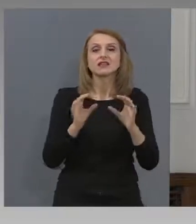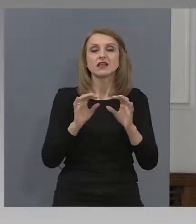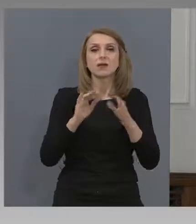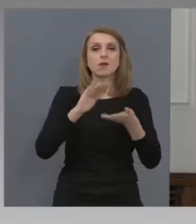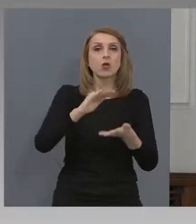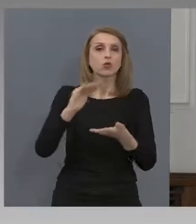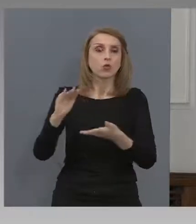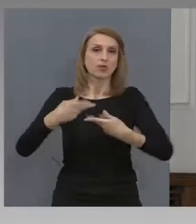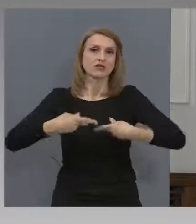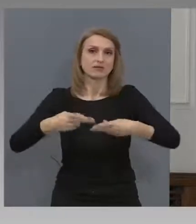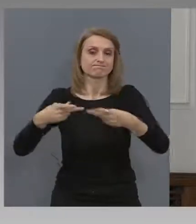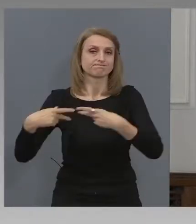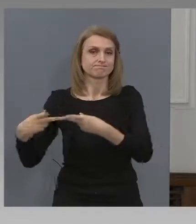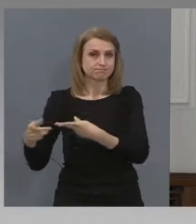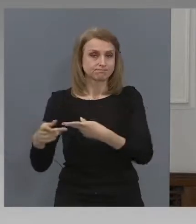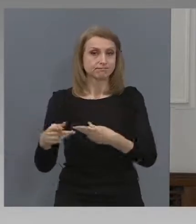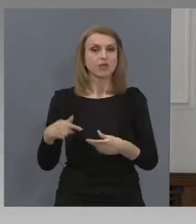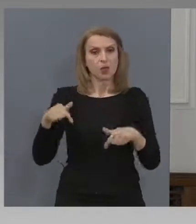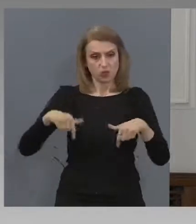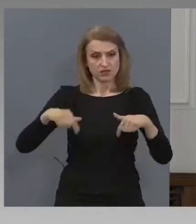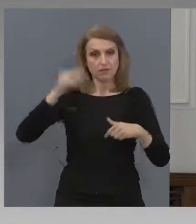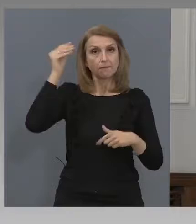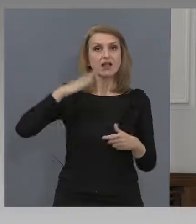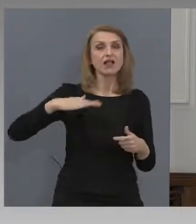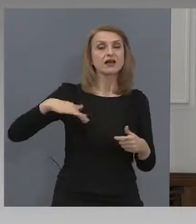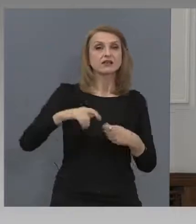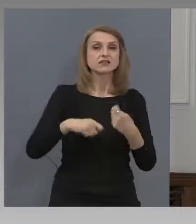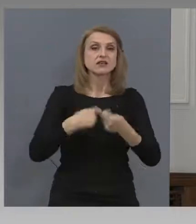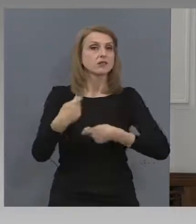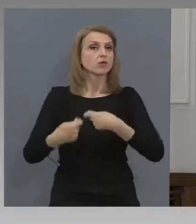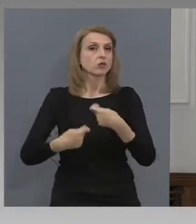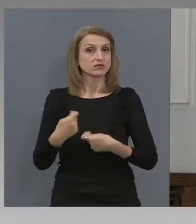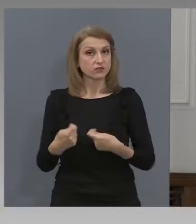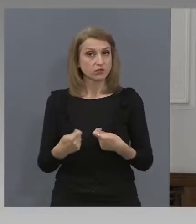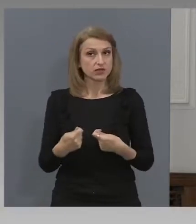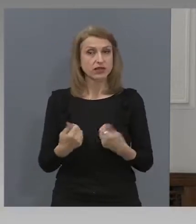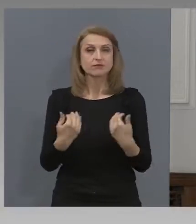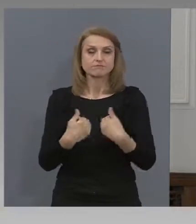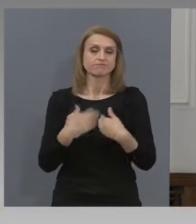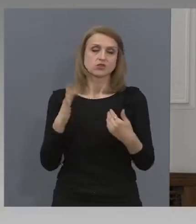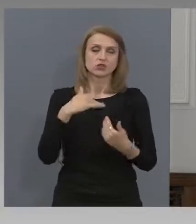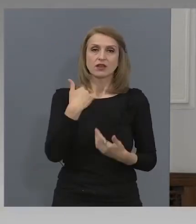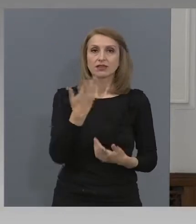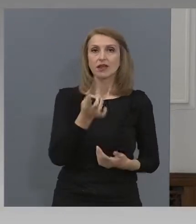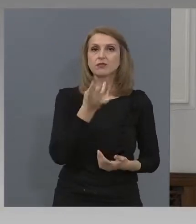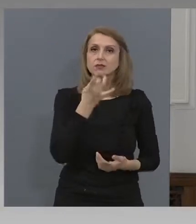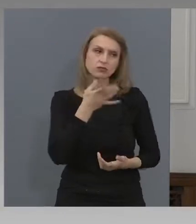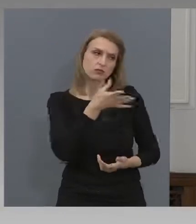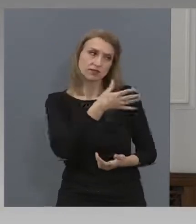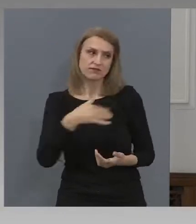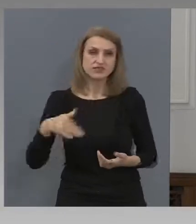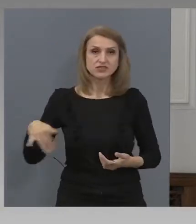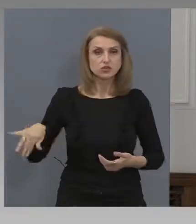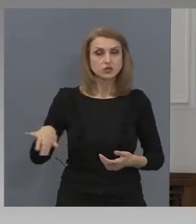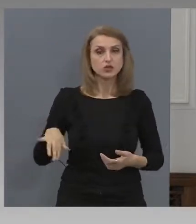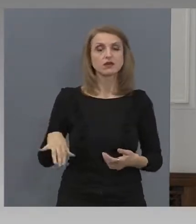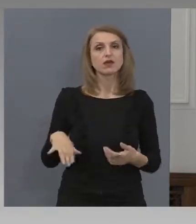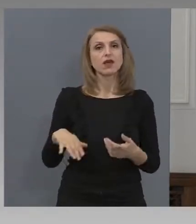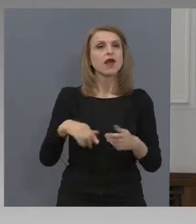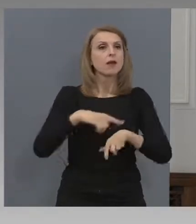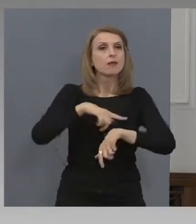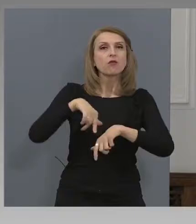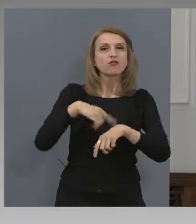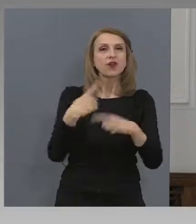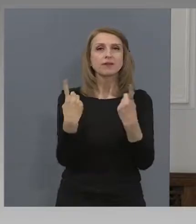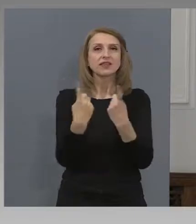такава от местни производители. Аз ще дам думата на останалите представители. В хода на